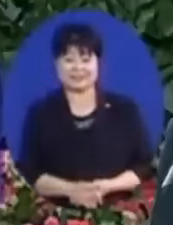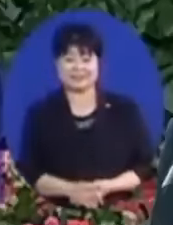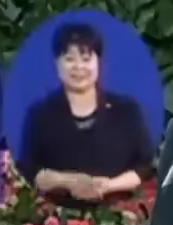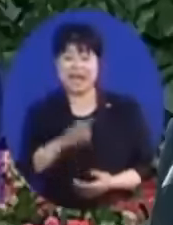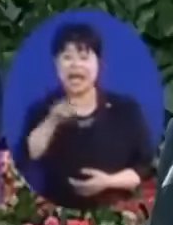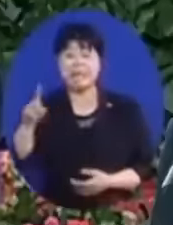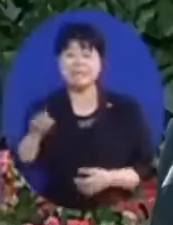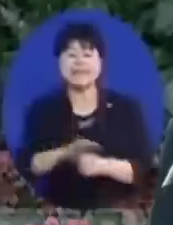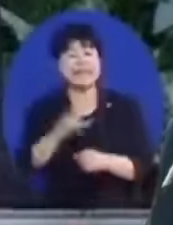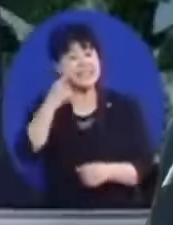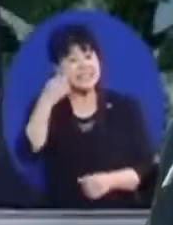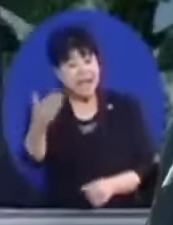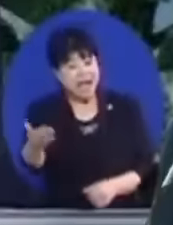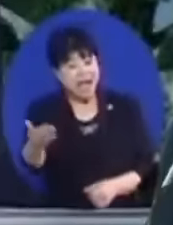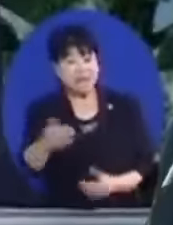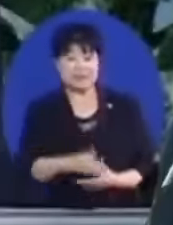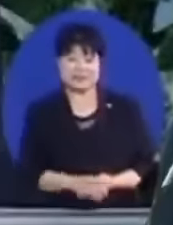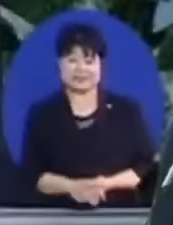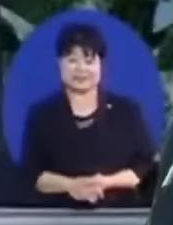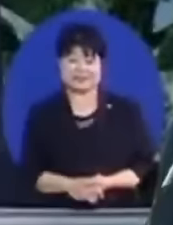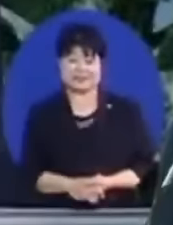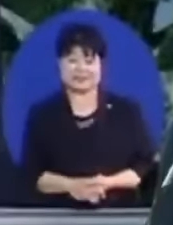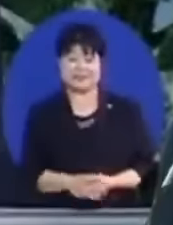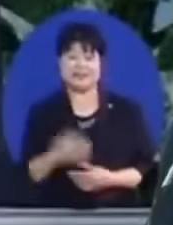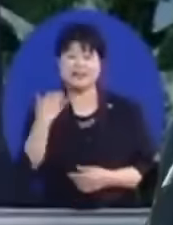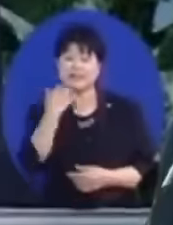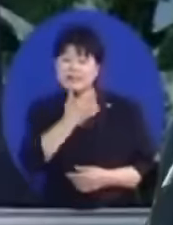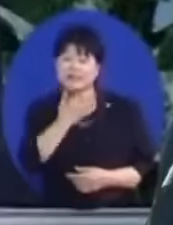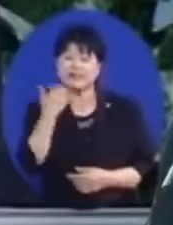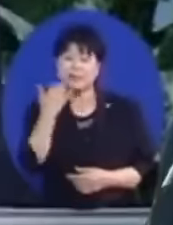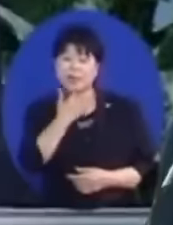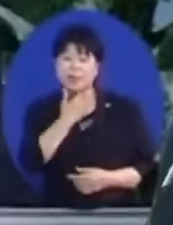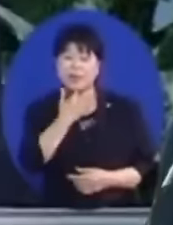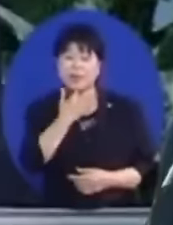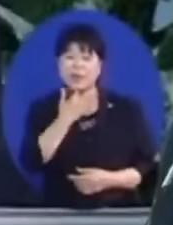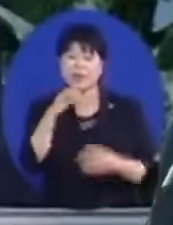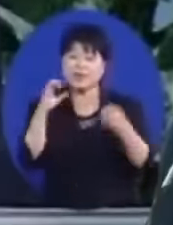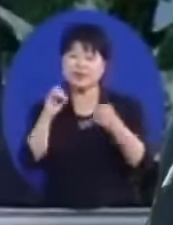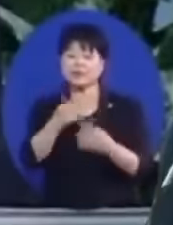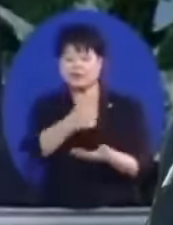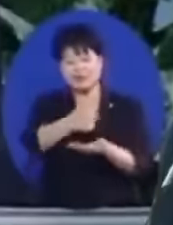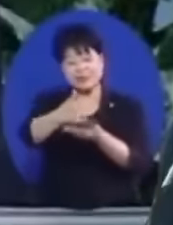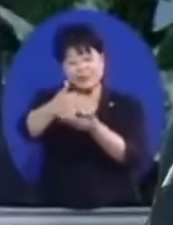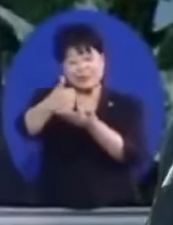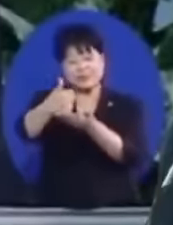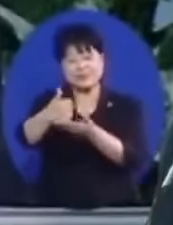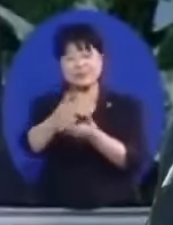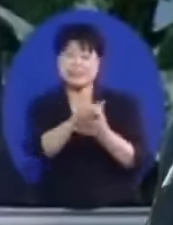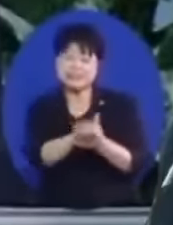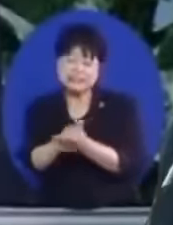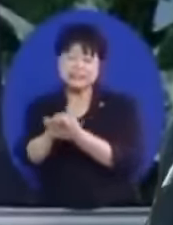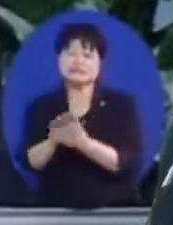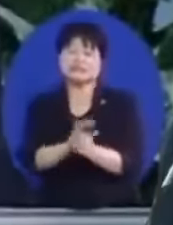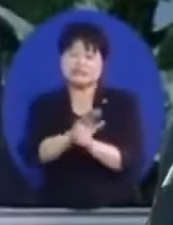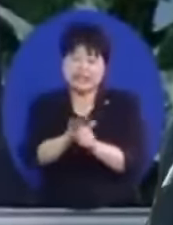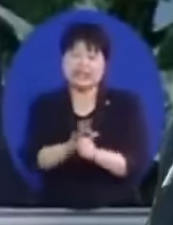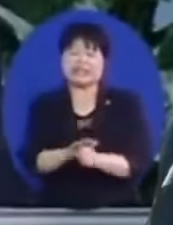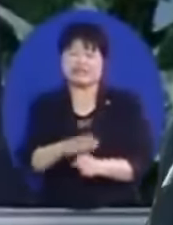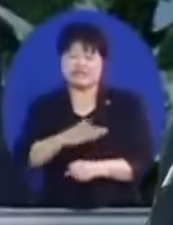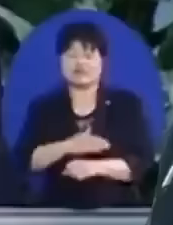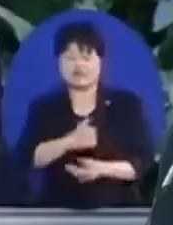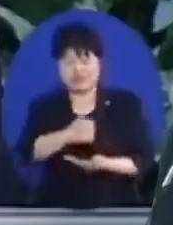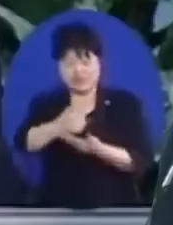아가페 사랑을 하느냐는 것입니다. 그러니 베드로가 내가 주님을 필레오하는 줄 주님께서